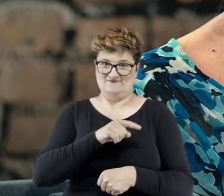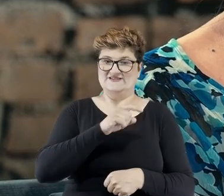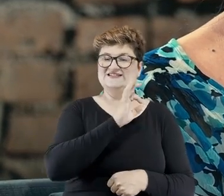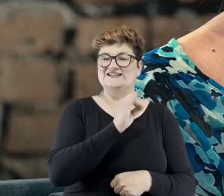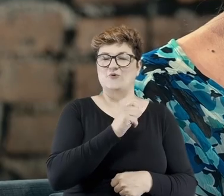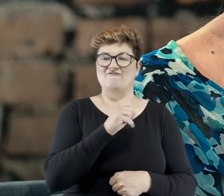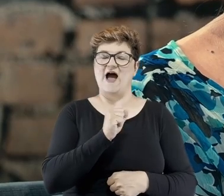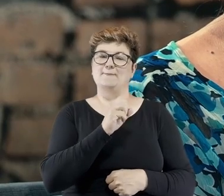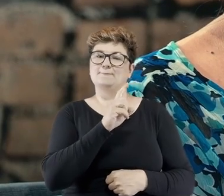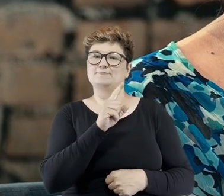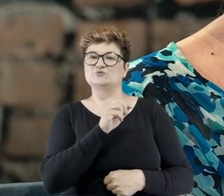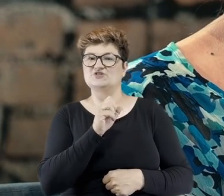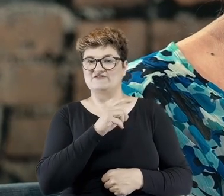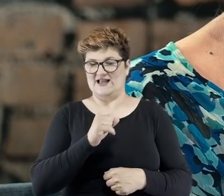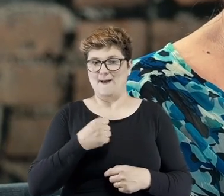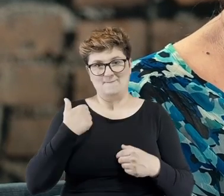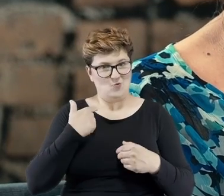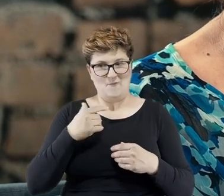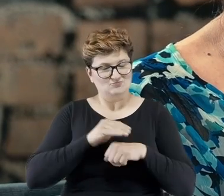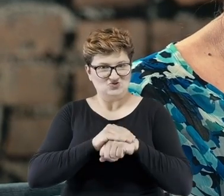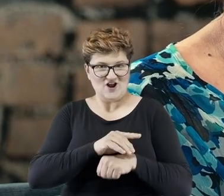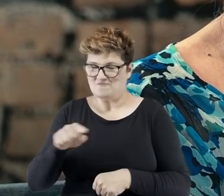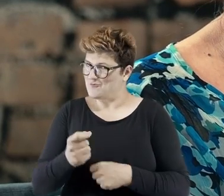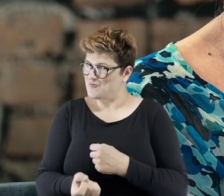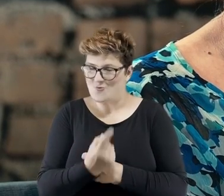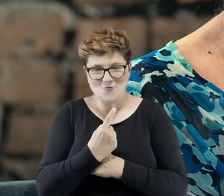Stanisławy Przybyszewskiej. Była to przyjaźń nieoczekiwana,